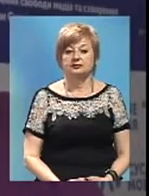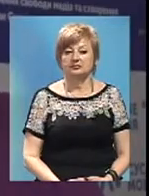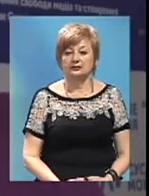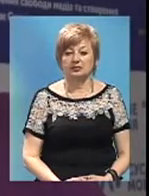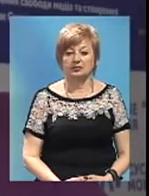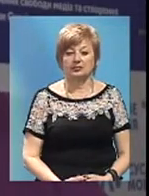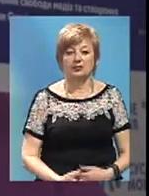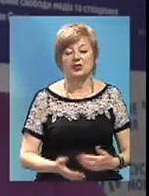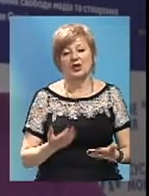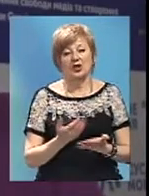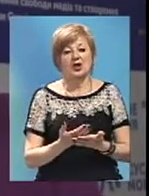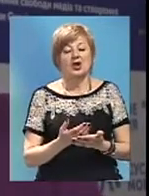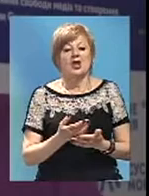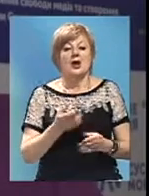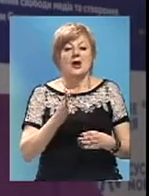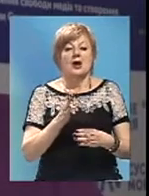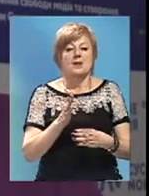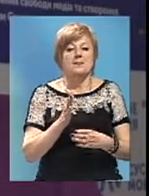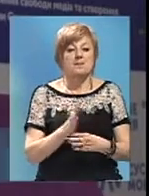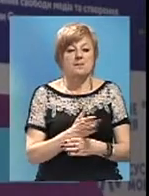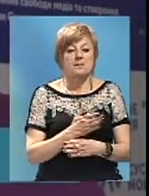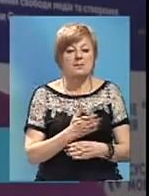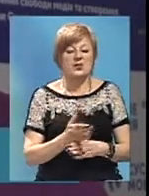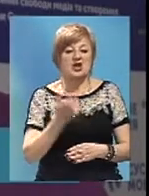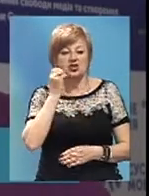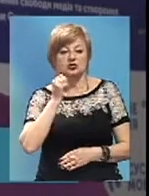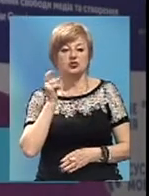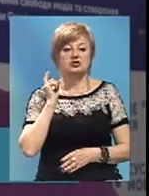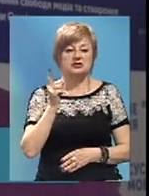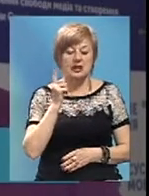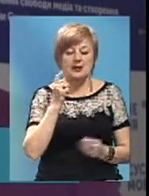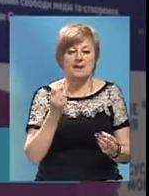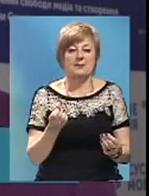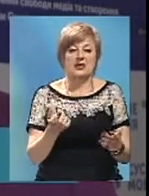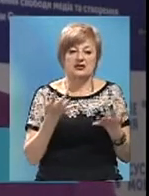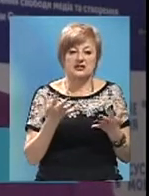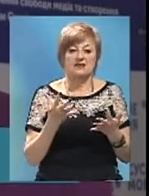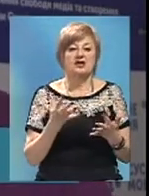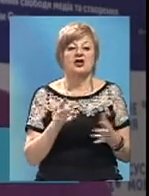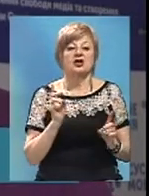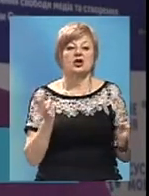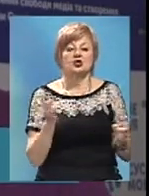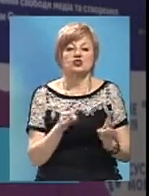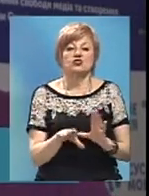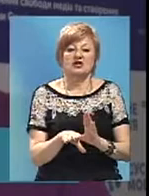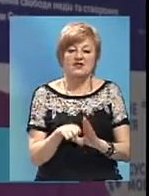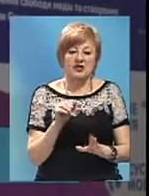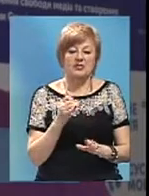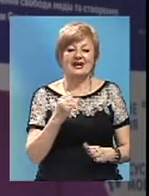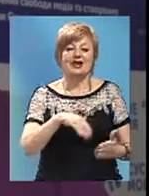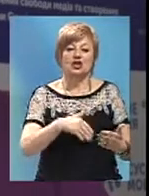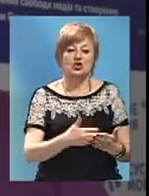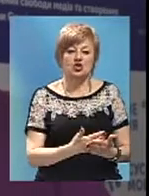Протистояння таке собі між старим уявленням, як повинно обиратися, і новим,